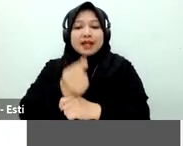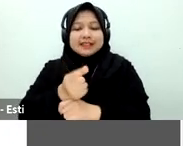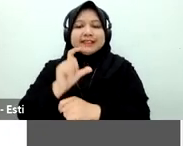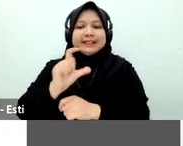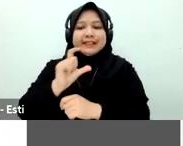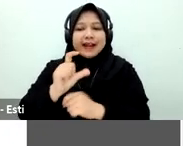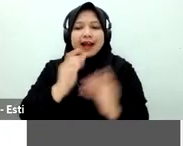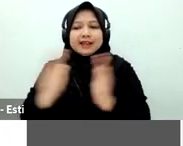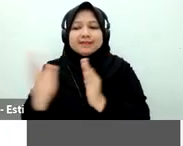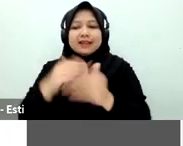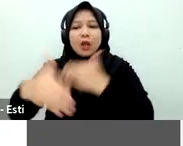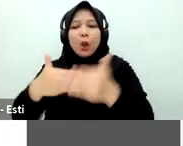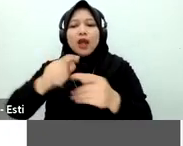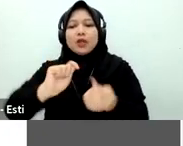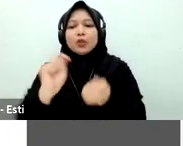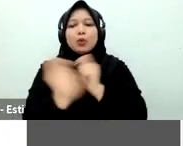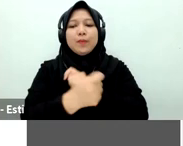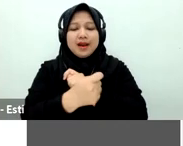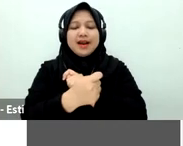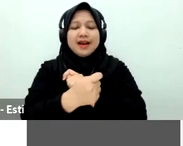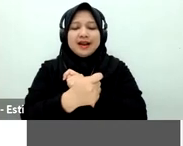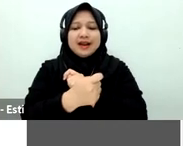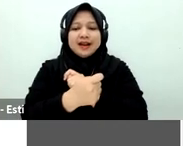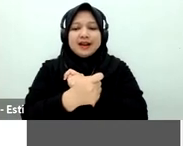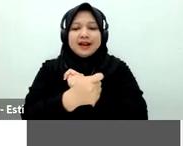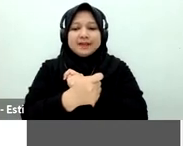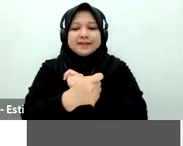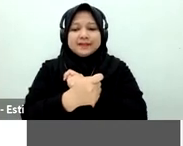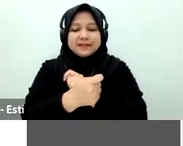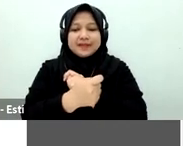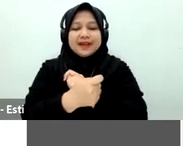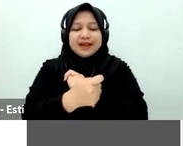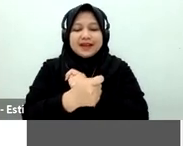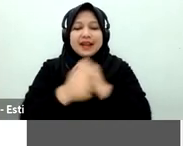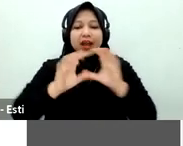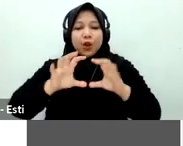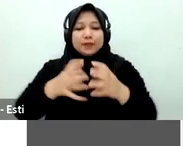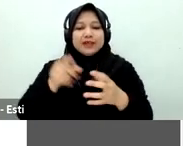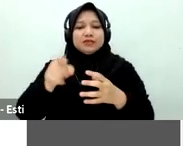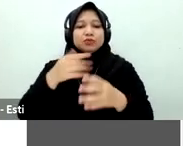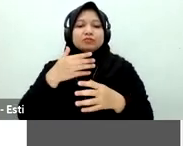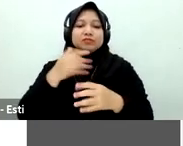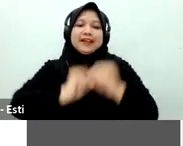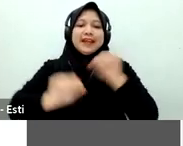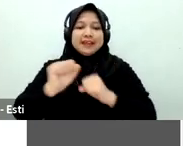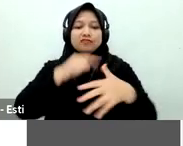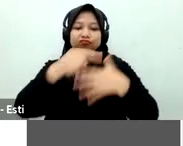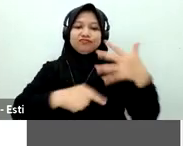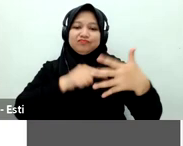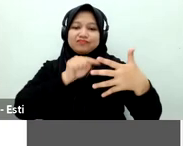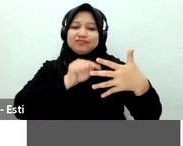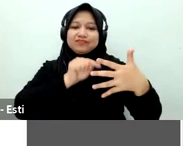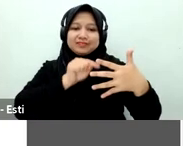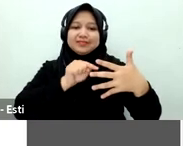perbaikan Tata kelolanya lebih yang dilakukan oleh komite seperti itu bisa dibilang 5 hal